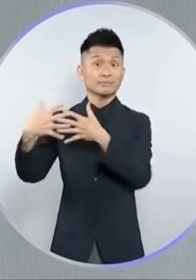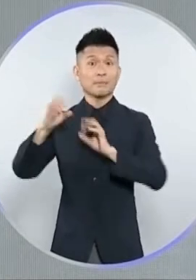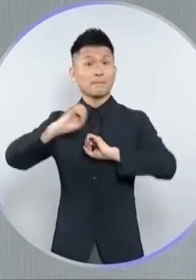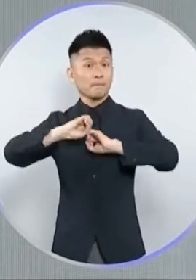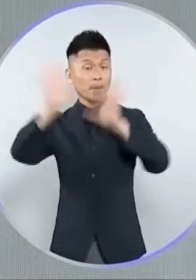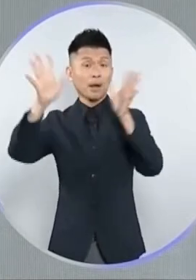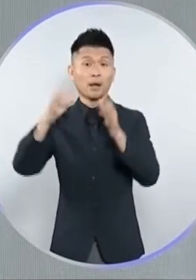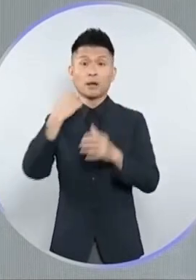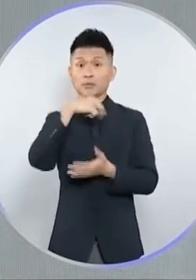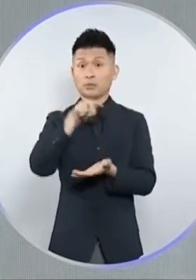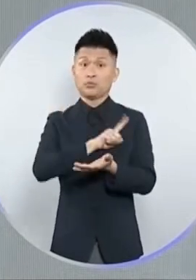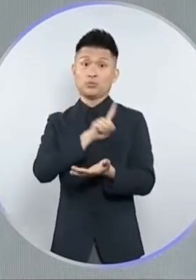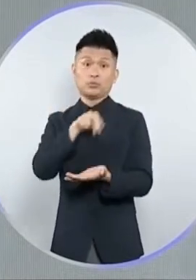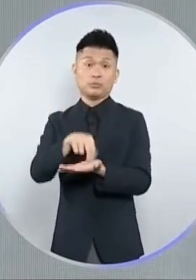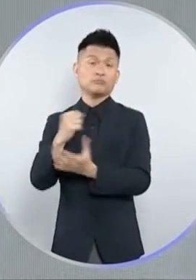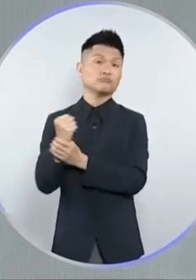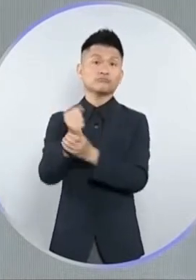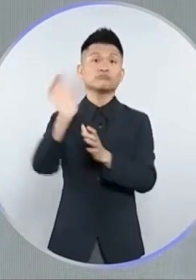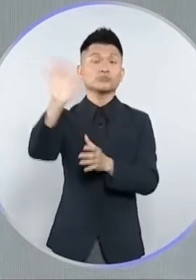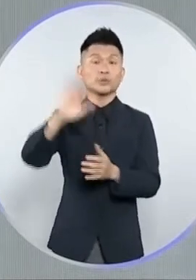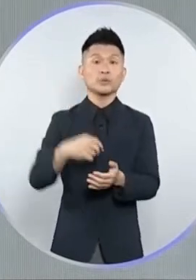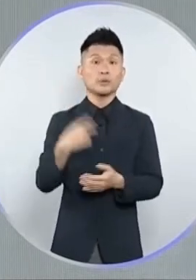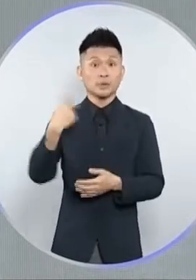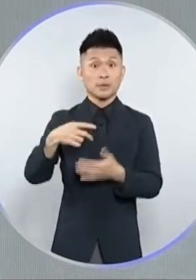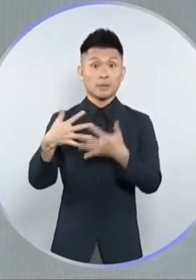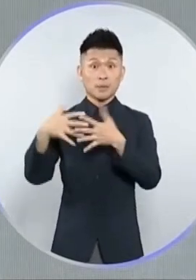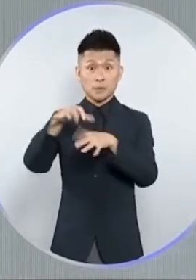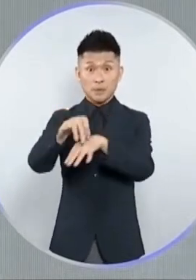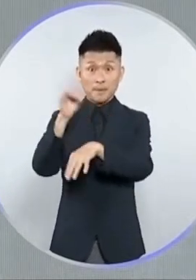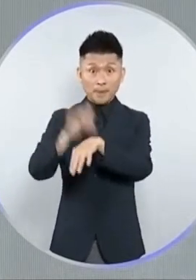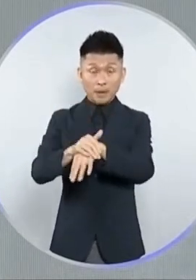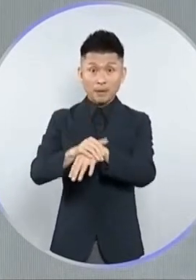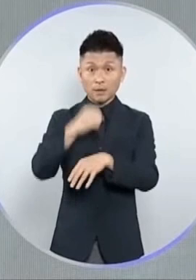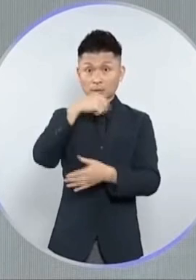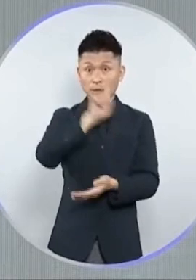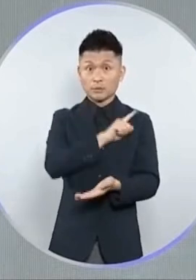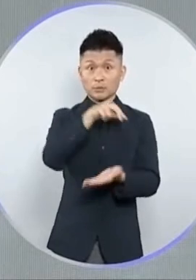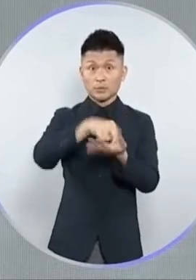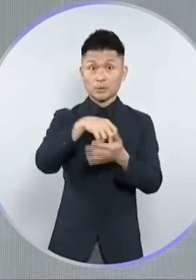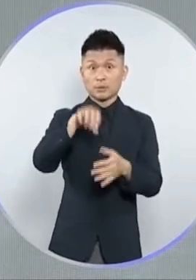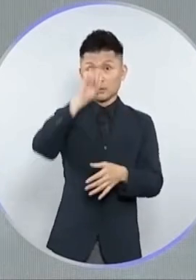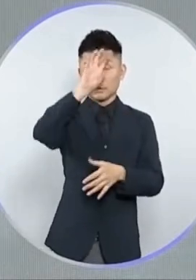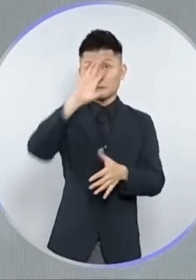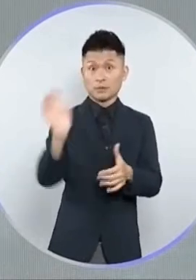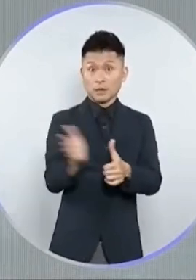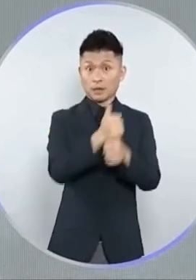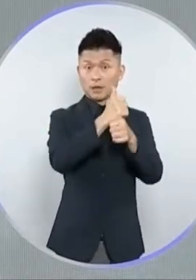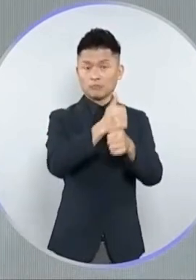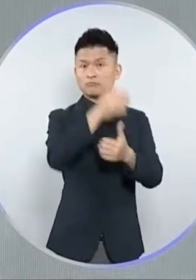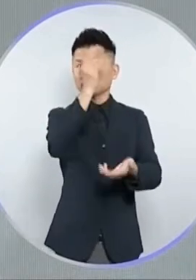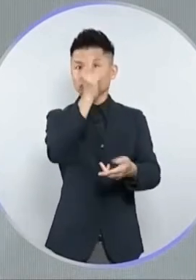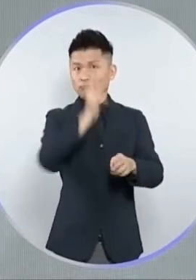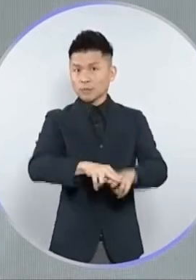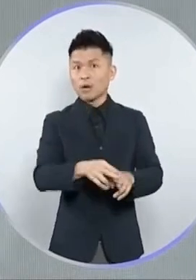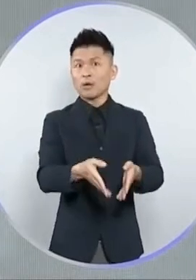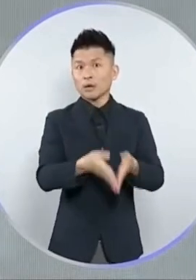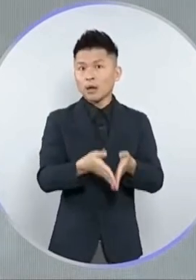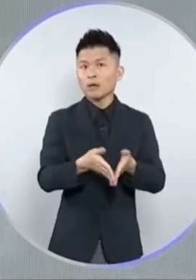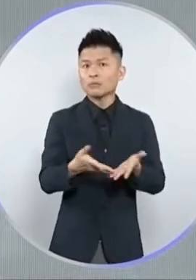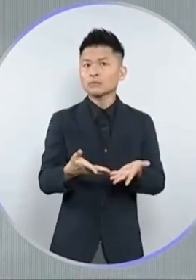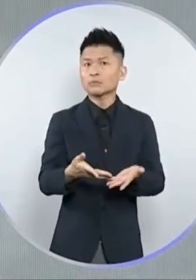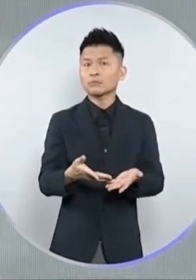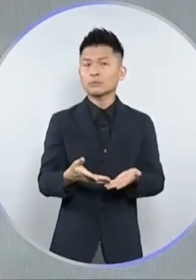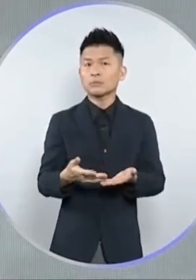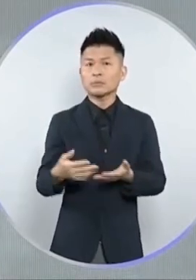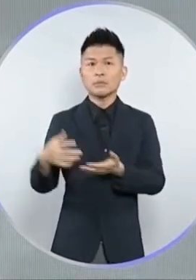独，所以美国专栏局学者说，冻结台独党纲，你怎么样跟美国的